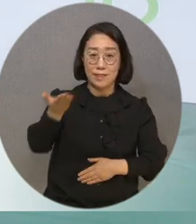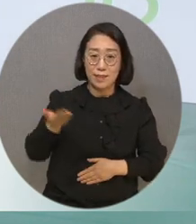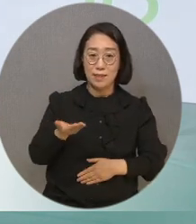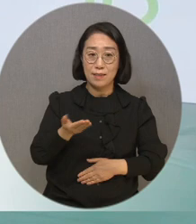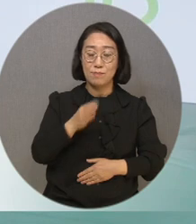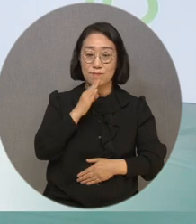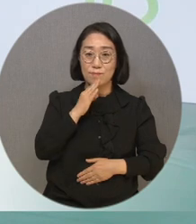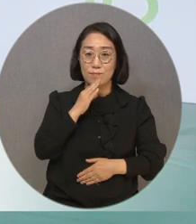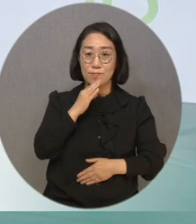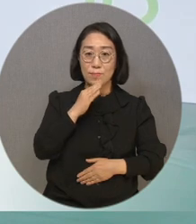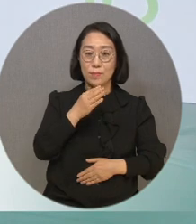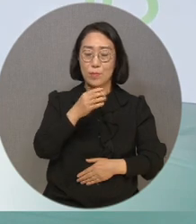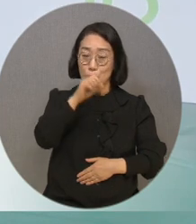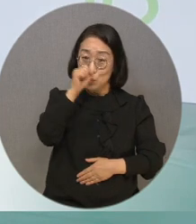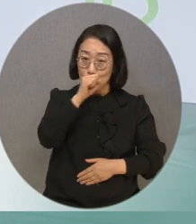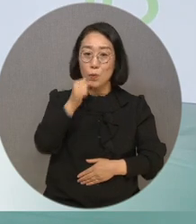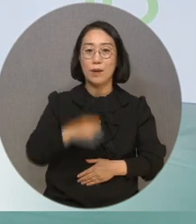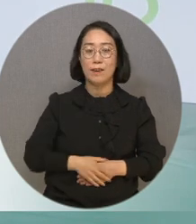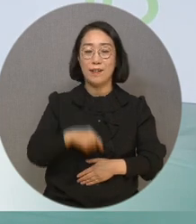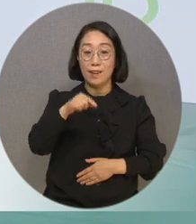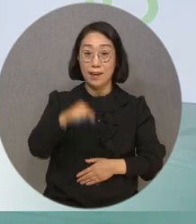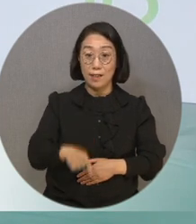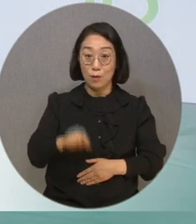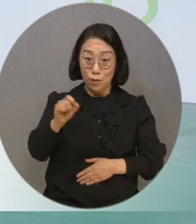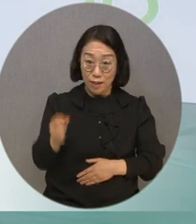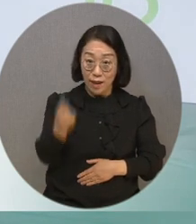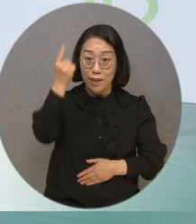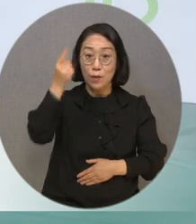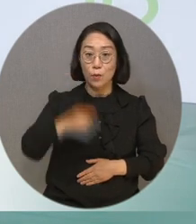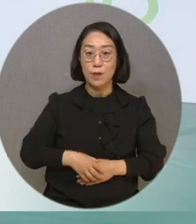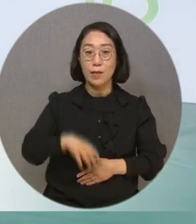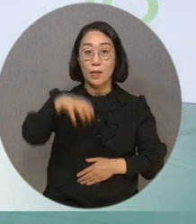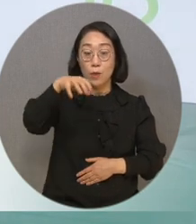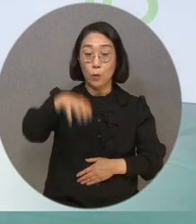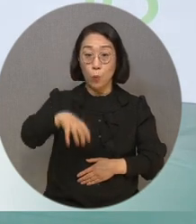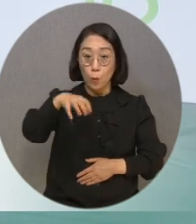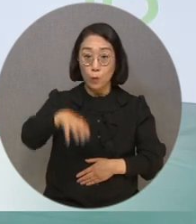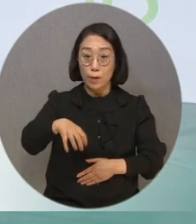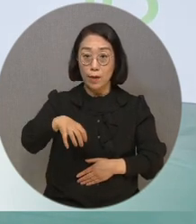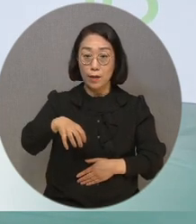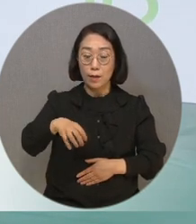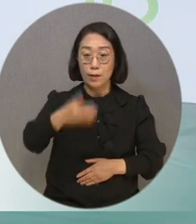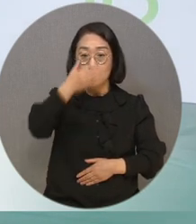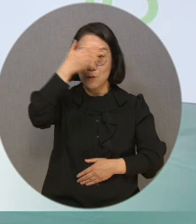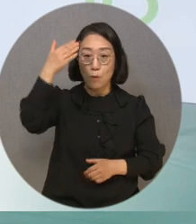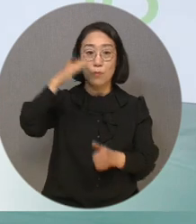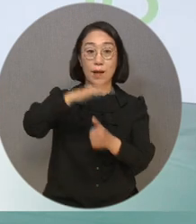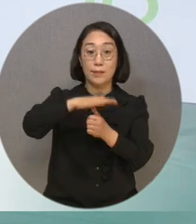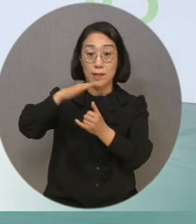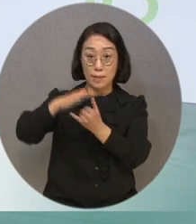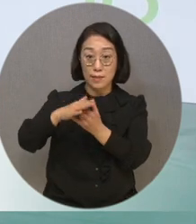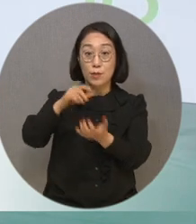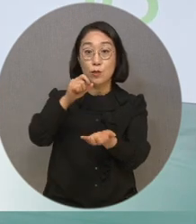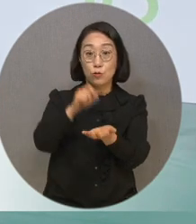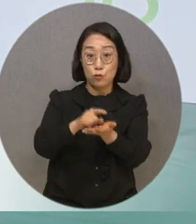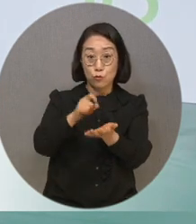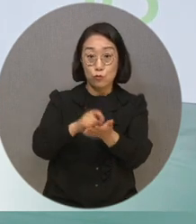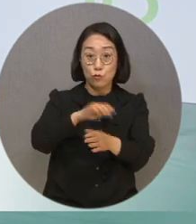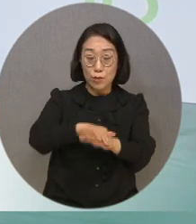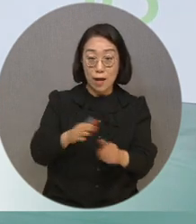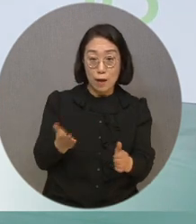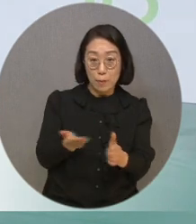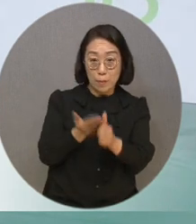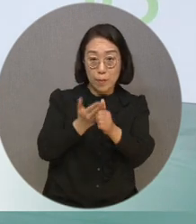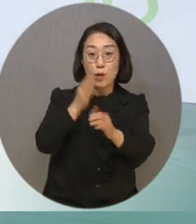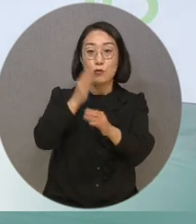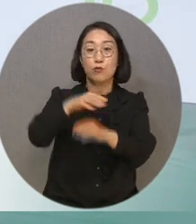굉장히 뜻깊게 생각하고 이걸 계기로 해서 우리 고흥이 유소년 축구 육성의 좀